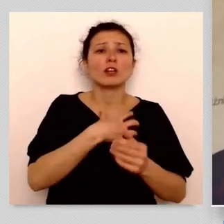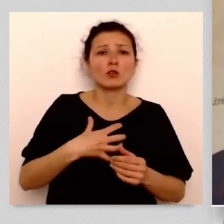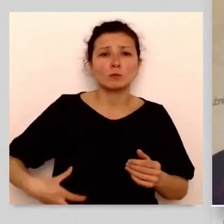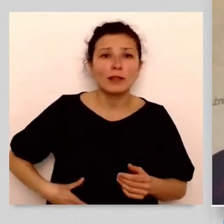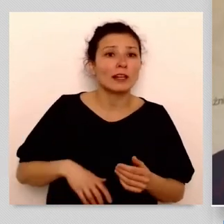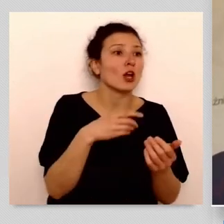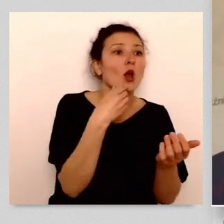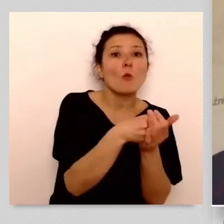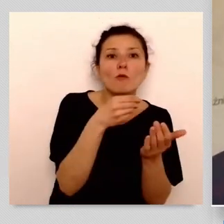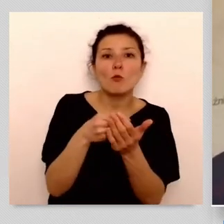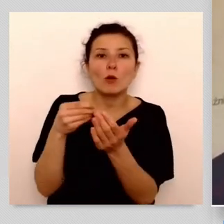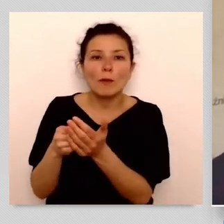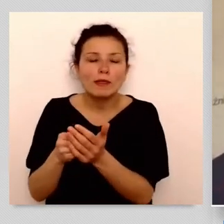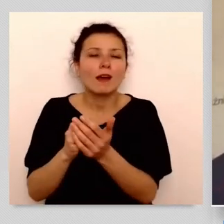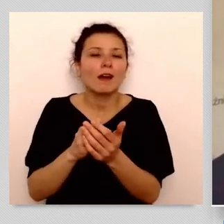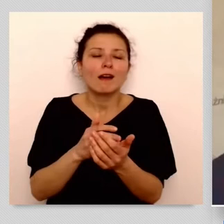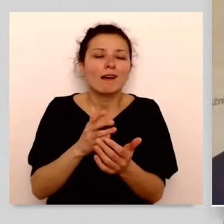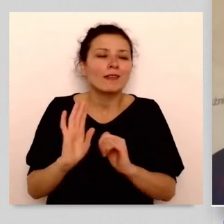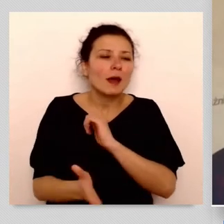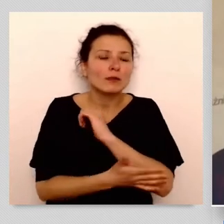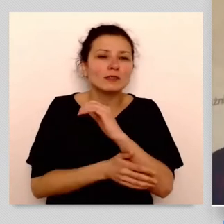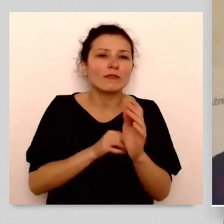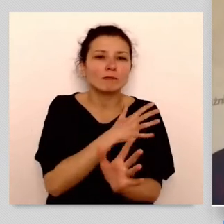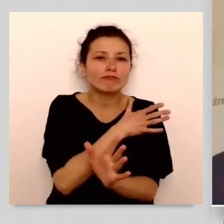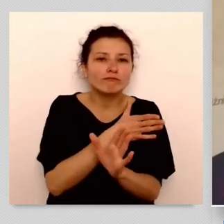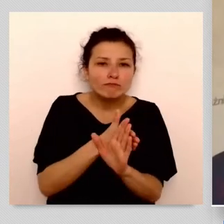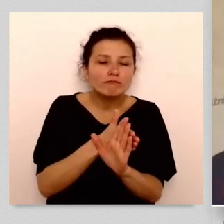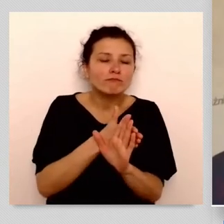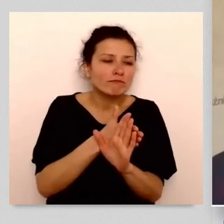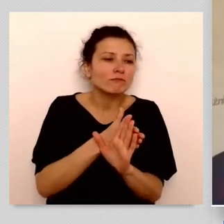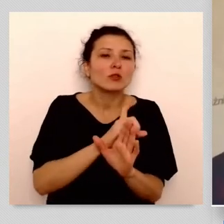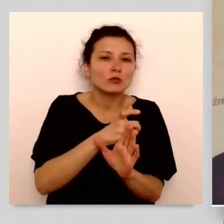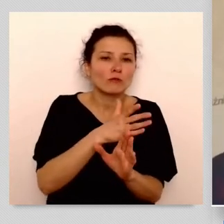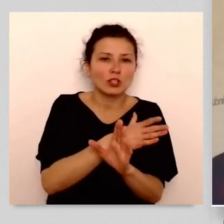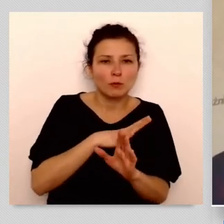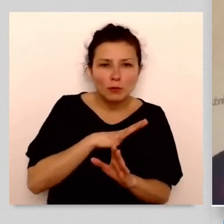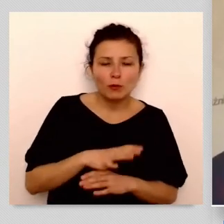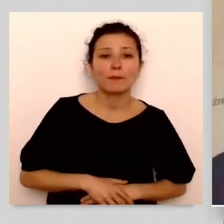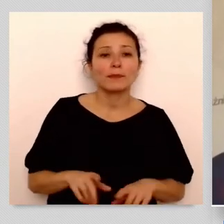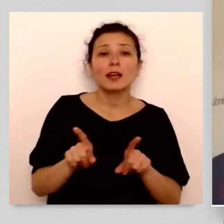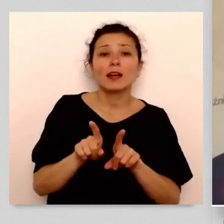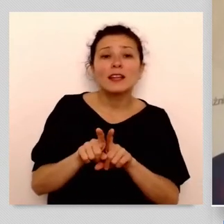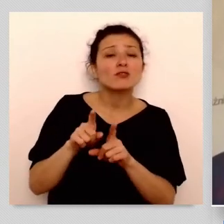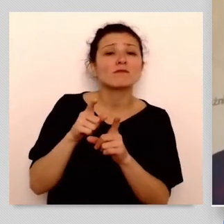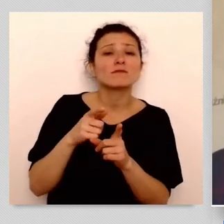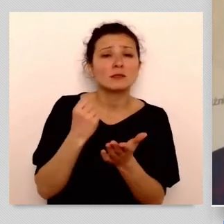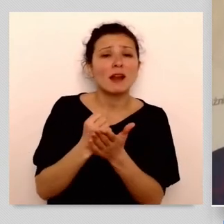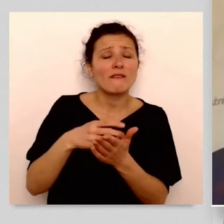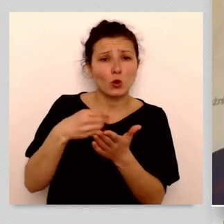konsumpcji w oparciu o dotychczasowe paradygma rozwojowe. Również świadomość kosztów środowiskowych, a z drugiej strony